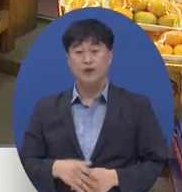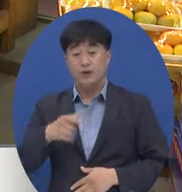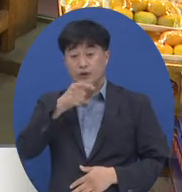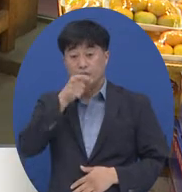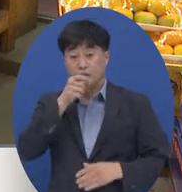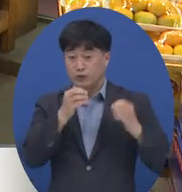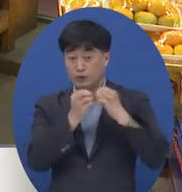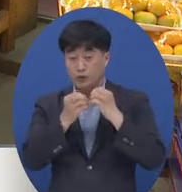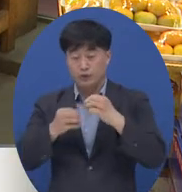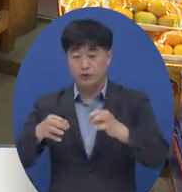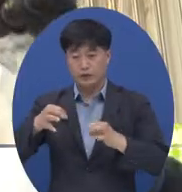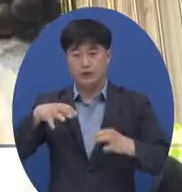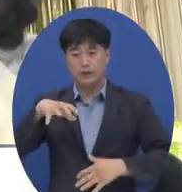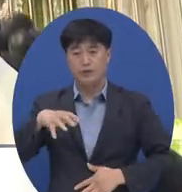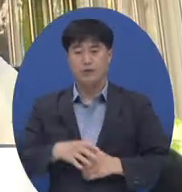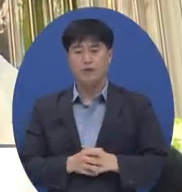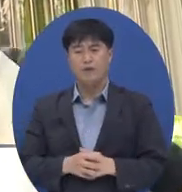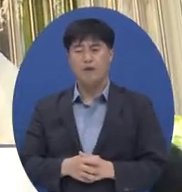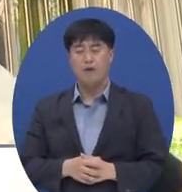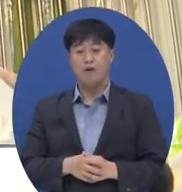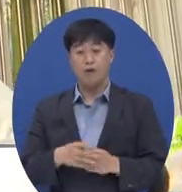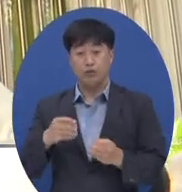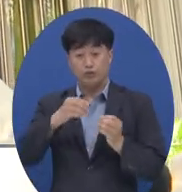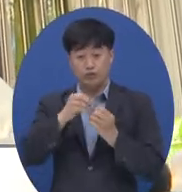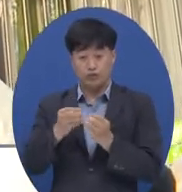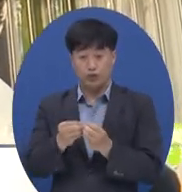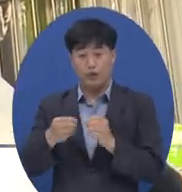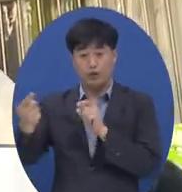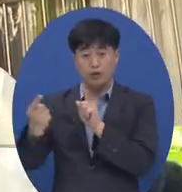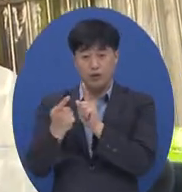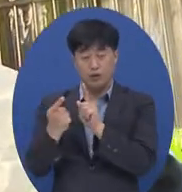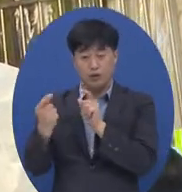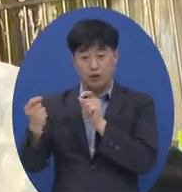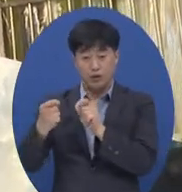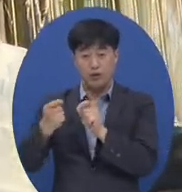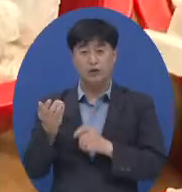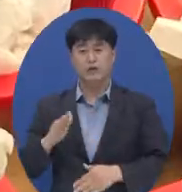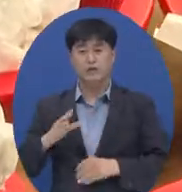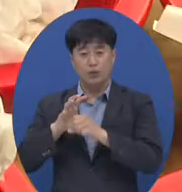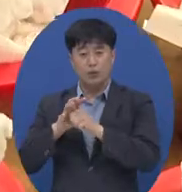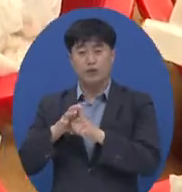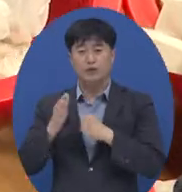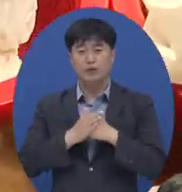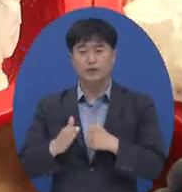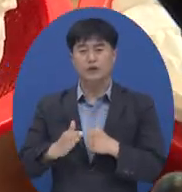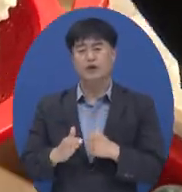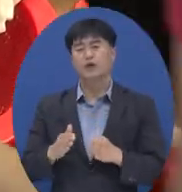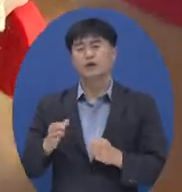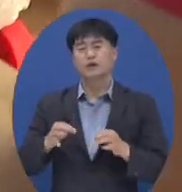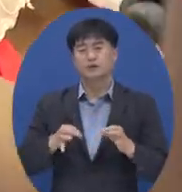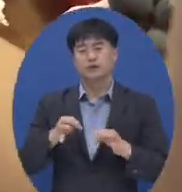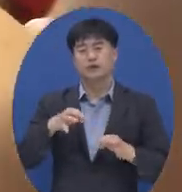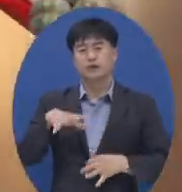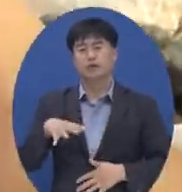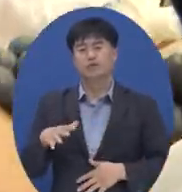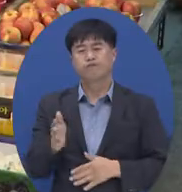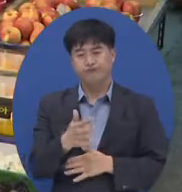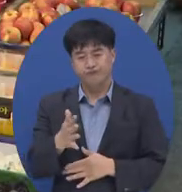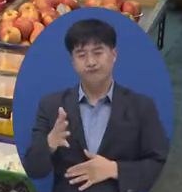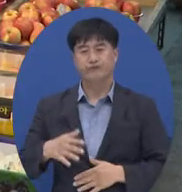수원의 한 전통시장. 대목인 추석을 목전에 두고 있지만 코로나19 여파로 시장은 바싹